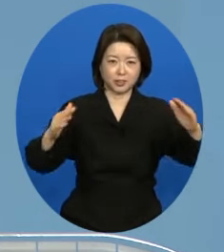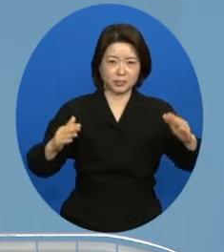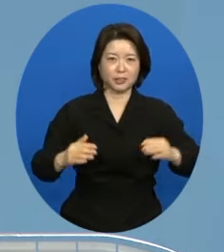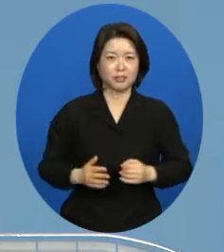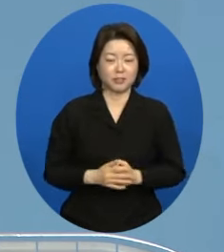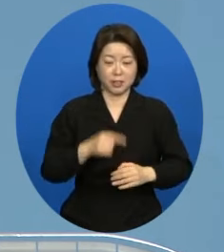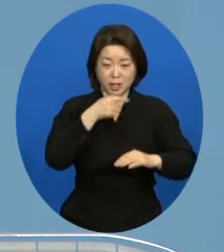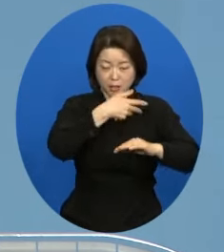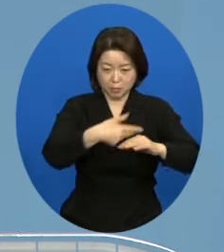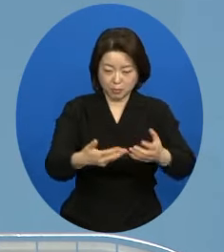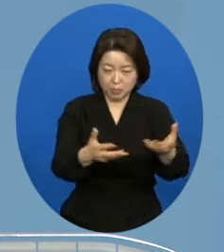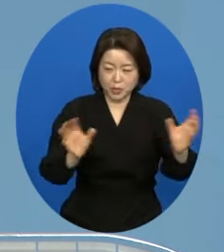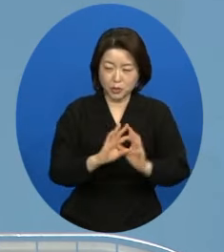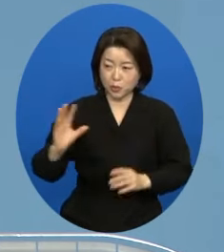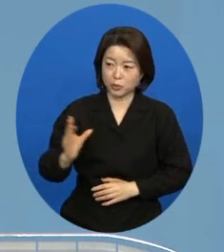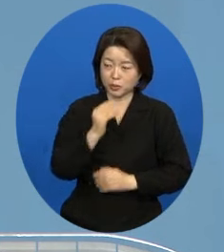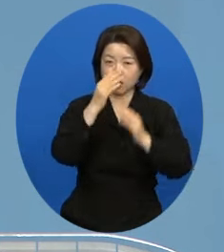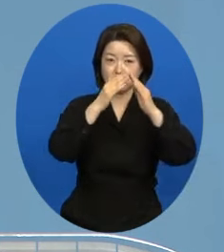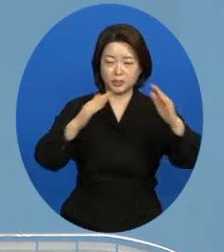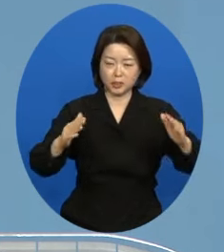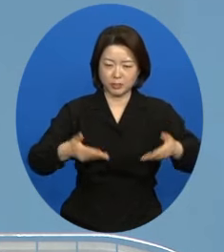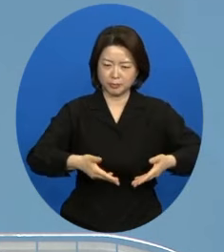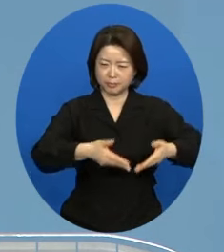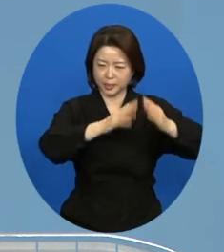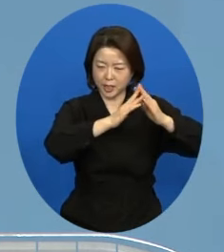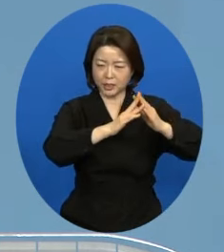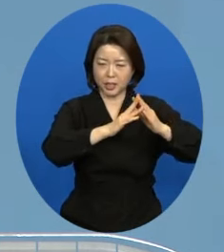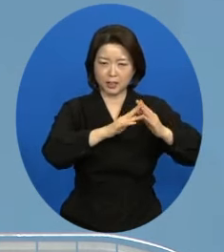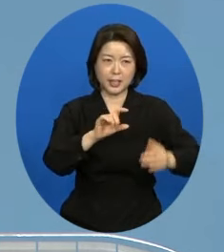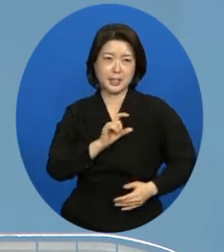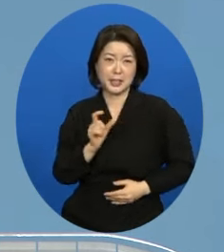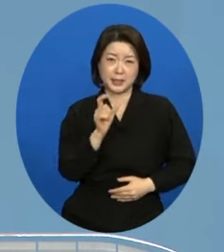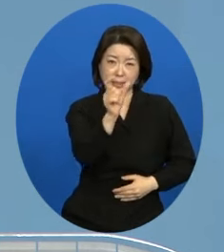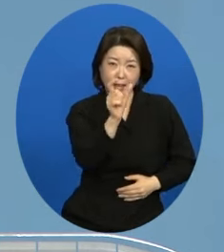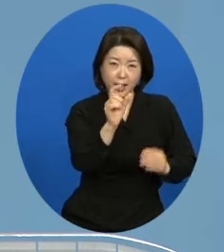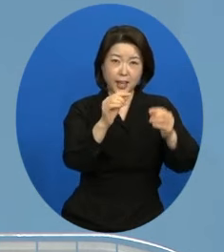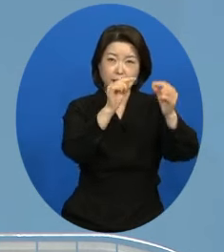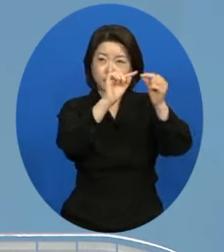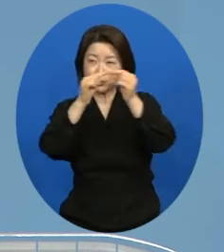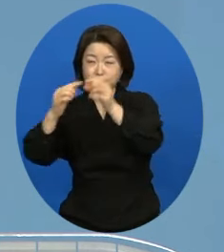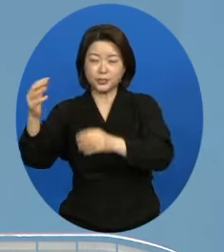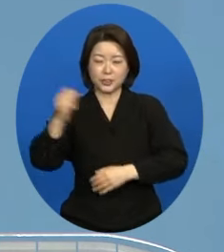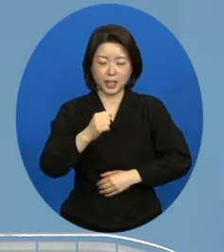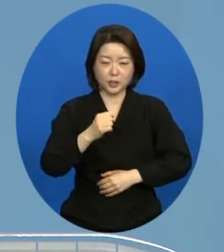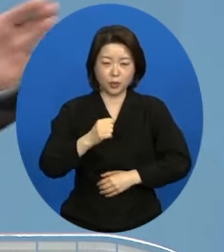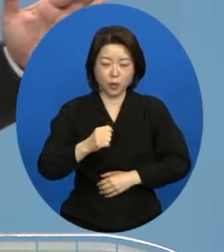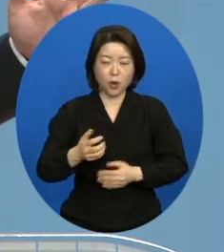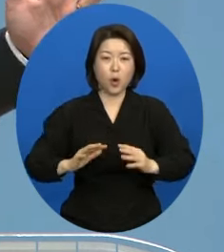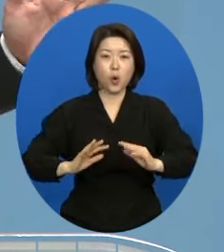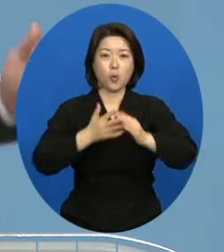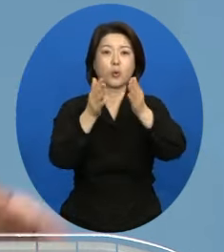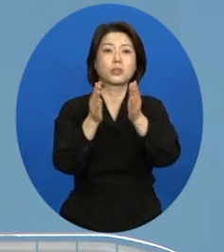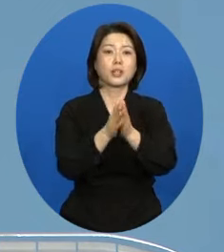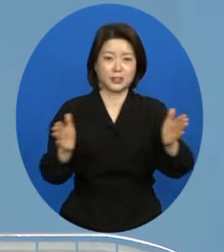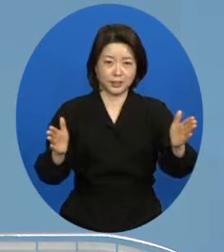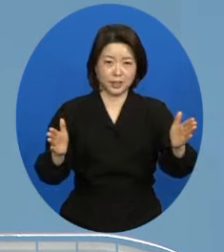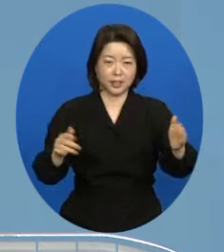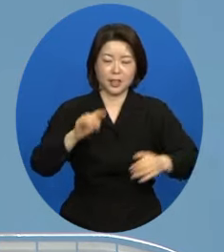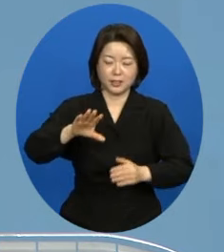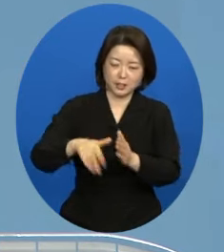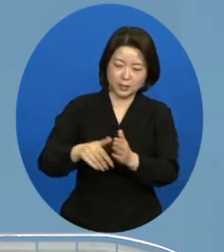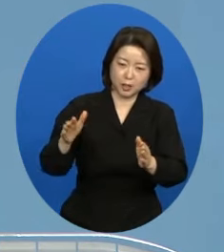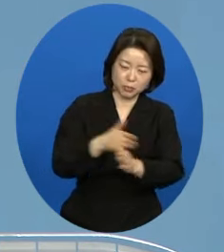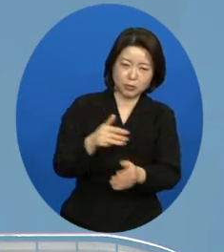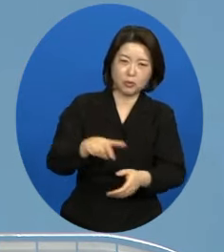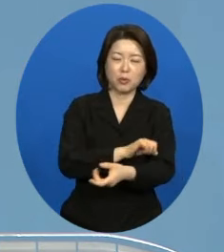성전을 짓게 하신다는 기체를 걸고 기공 예배를 드린 것이죠 그때부터 본격적으로 건축 헌금이 들어가게